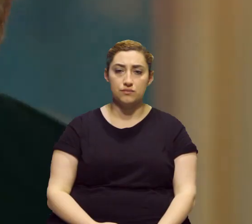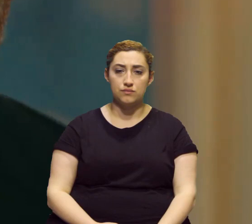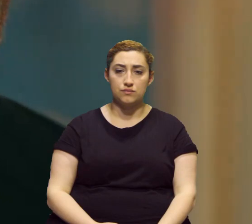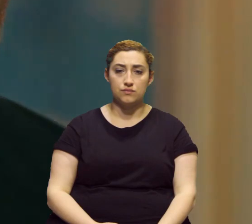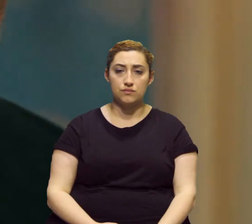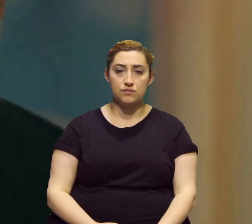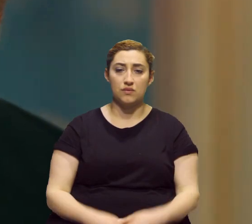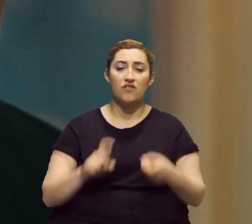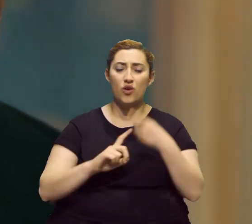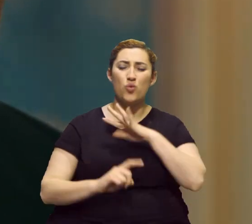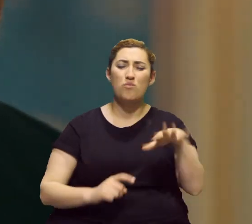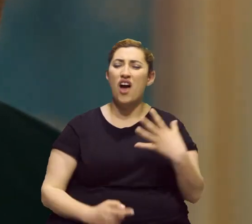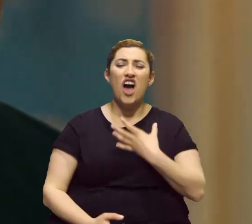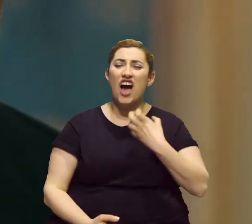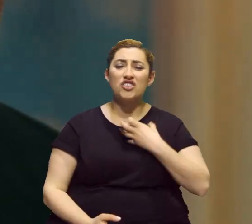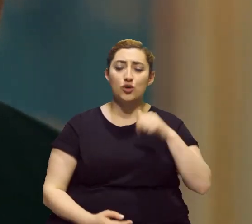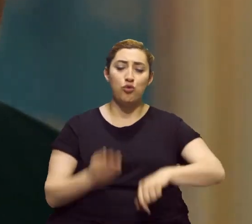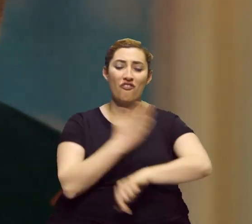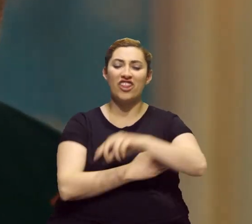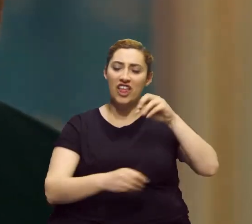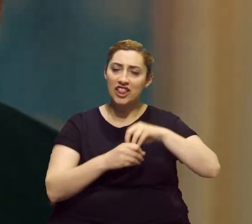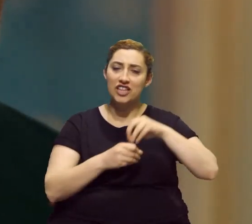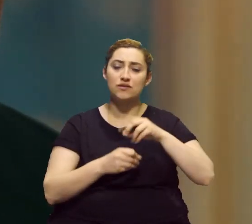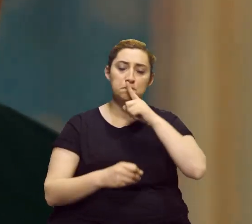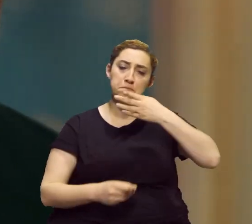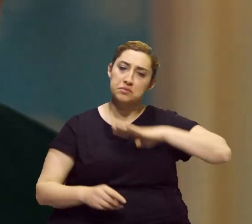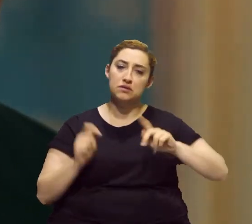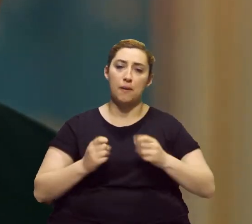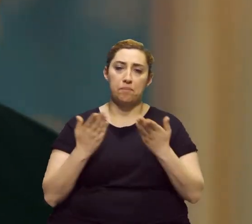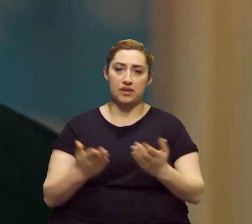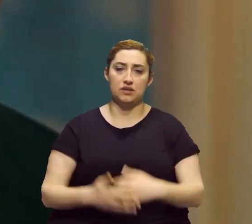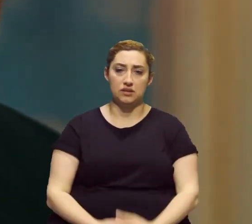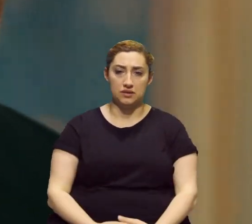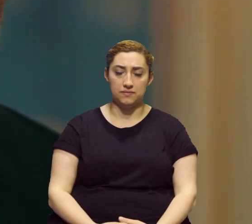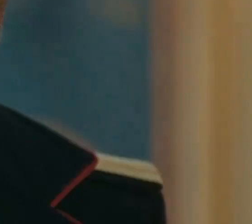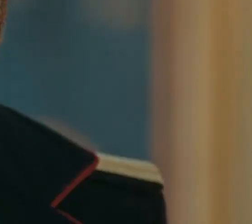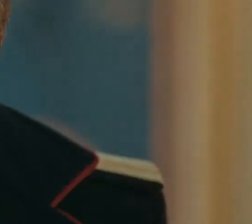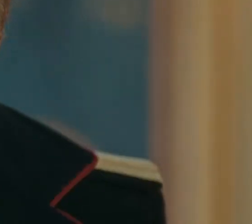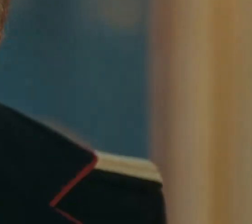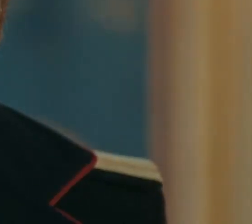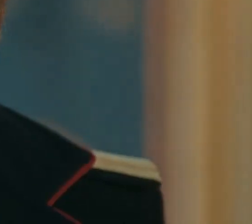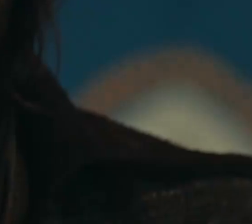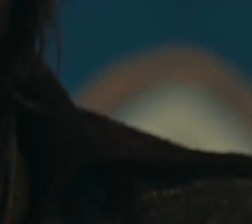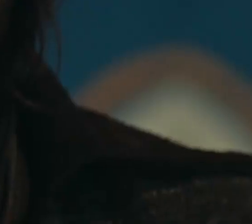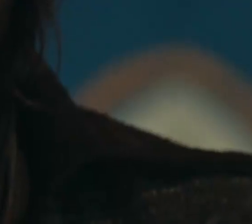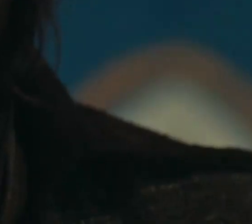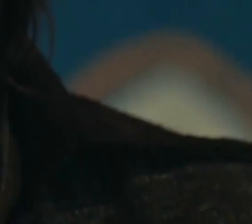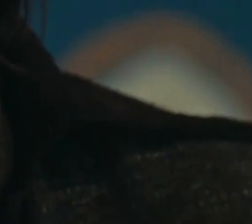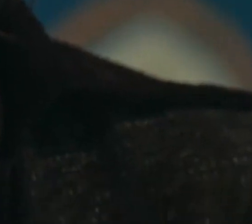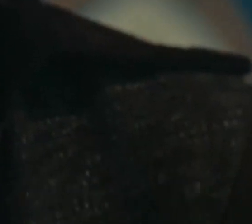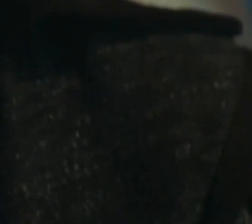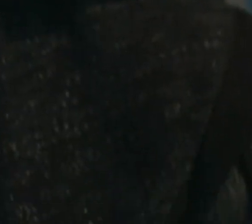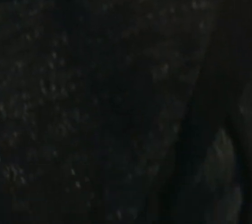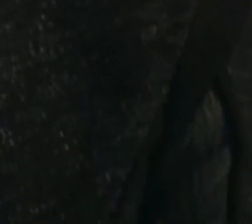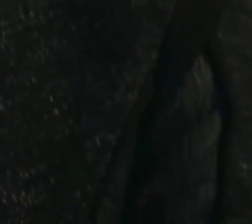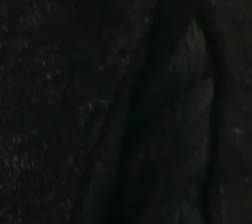metanetli. Ve bütün acıları bu vatan uğruna çektiniz. Madalyaların kalın kurdeleleri yeşil, ortalarında